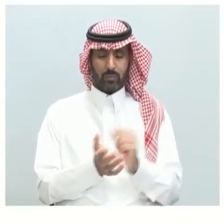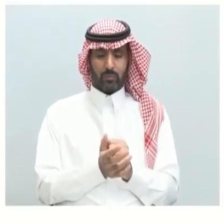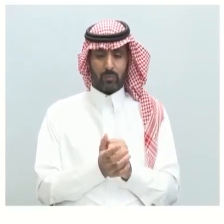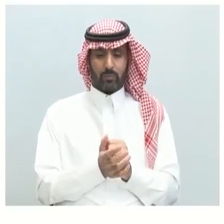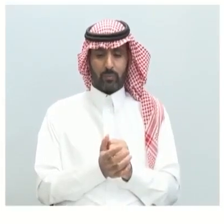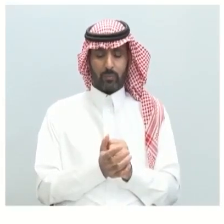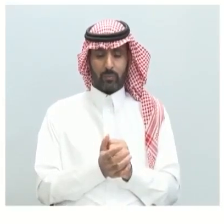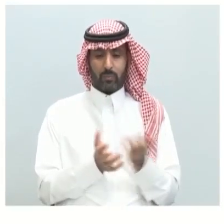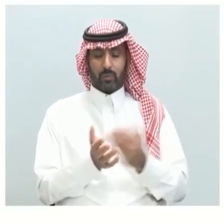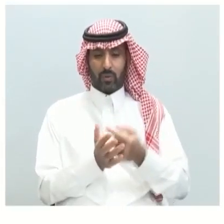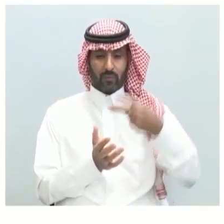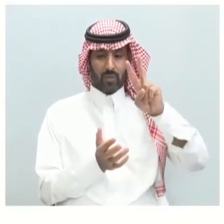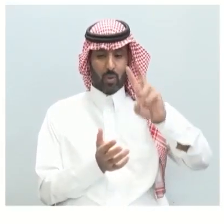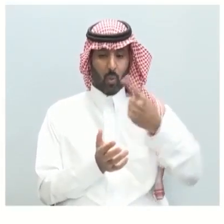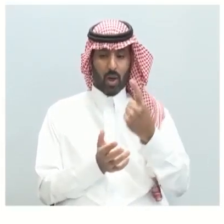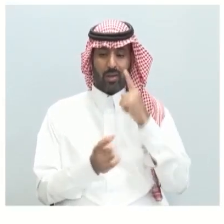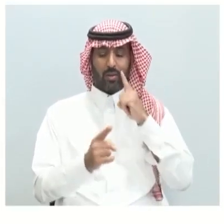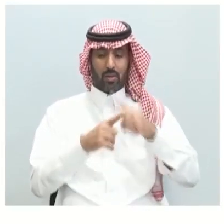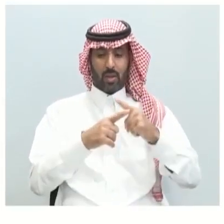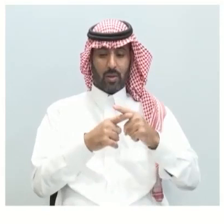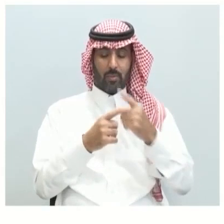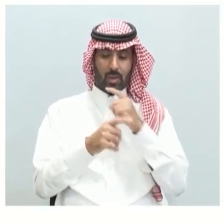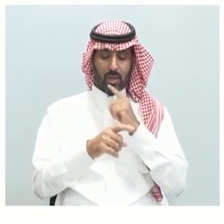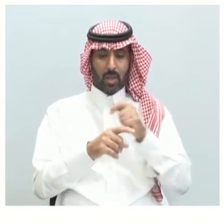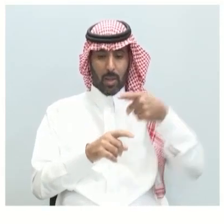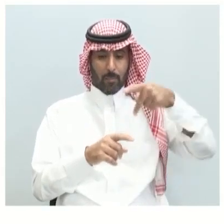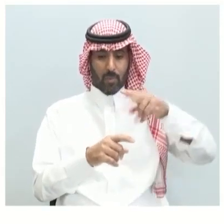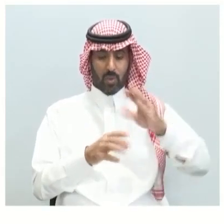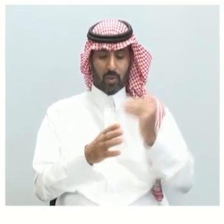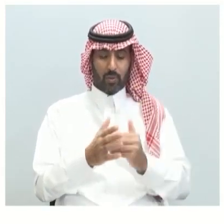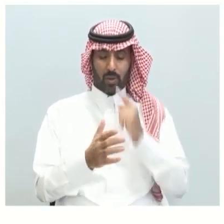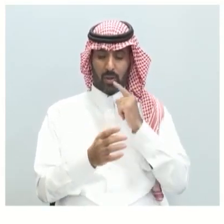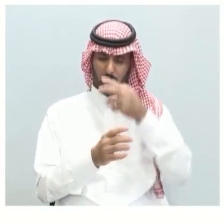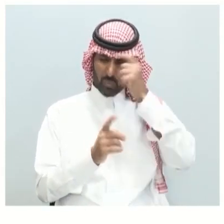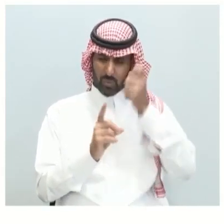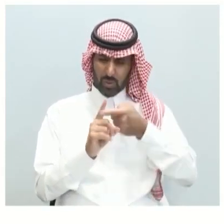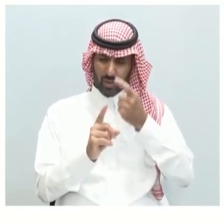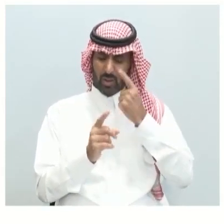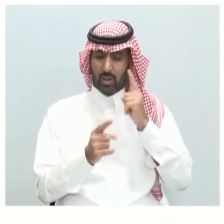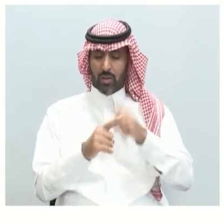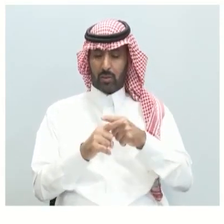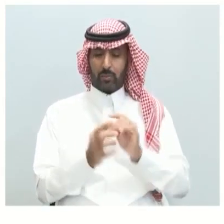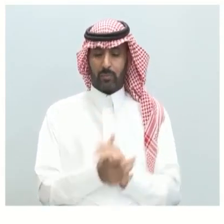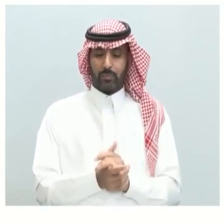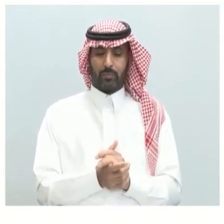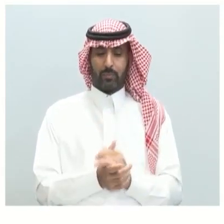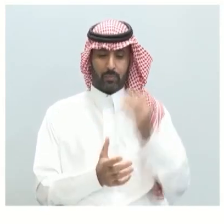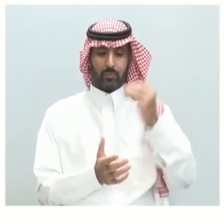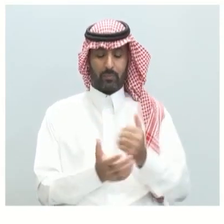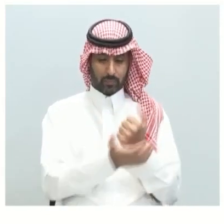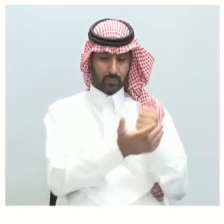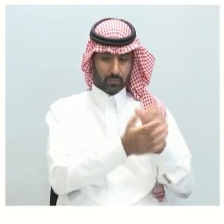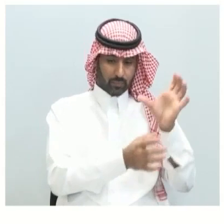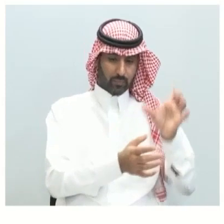هنا سيكون الفي 1 ضرب الضغوط على بعضها ضرب درجات الحراره على بعضها ثم بعد